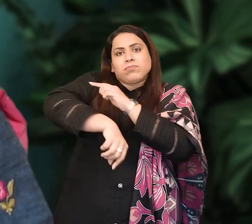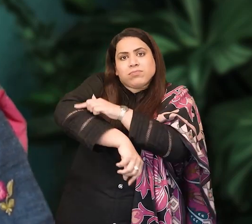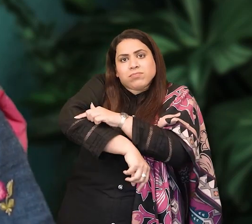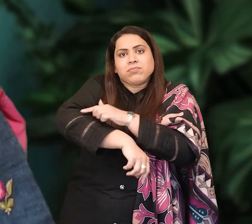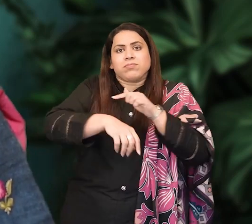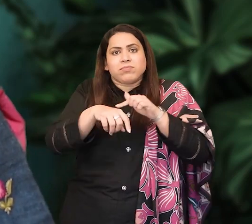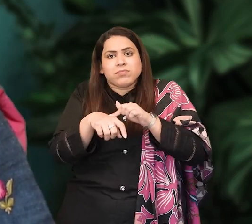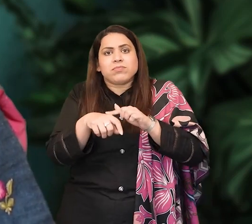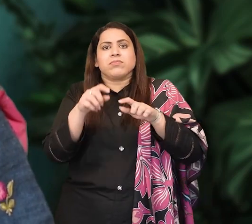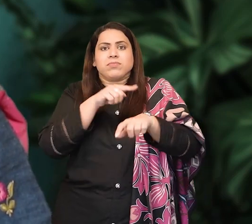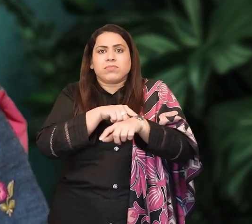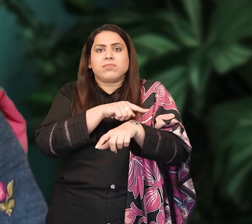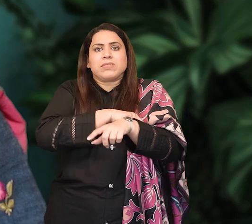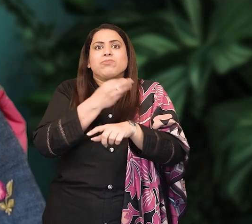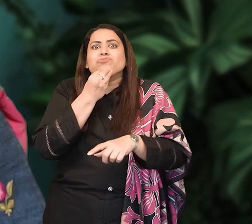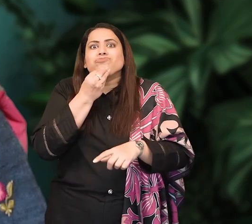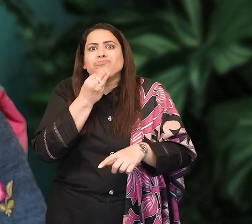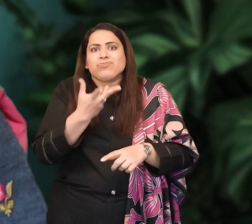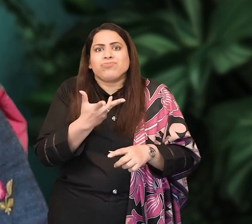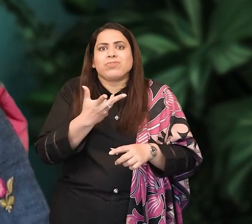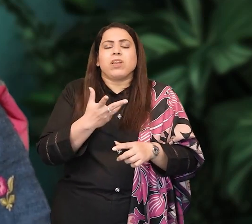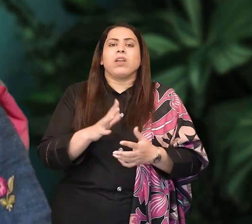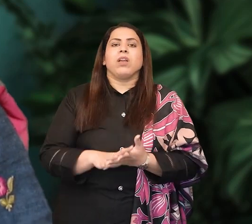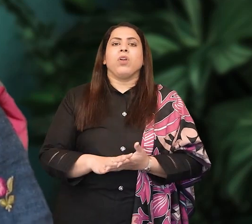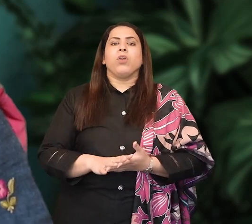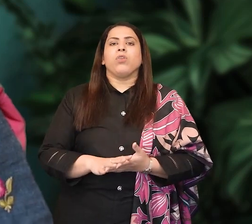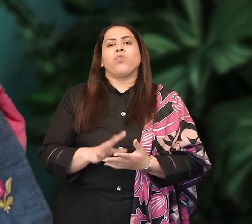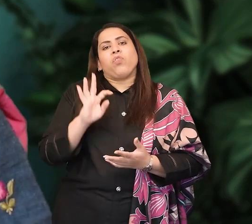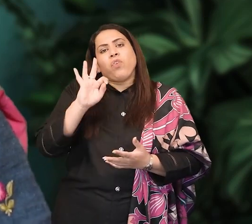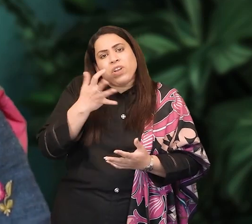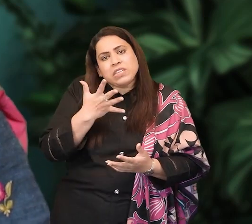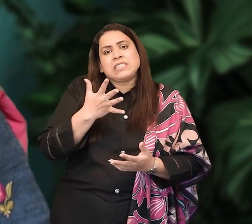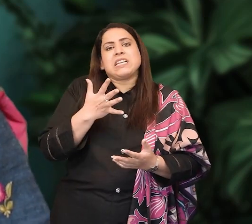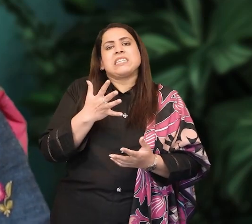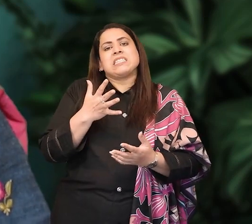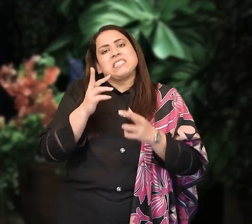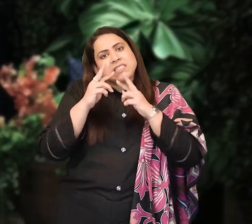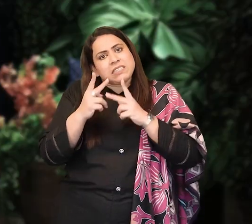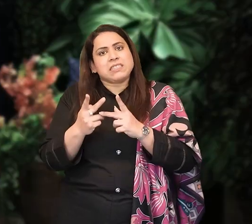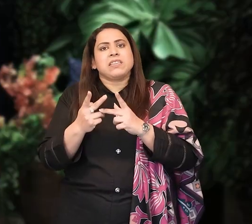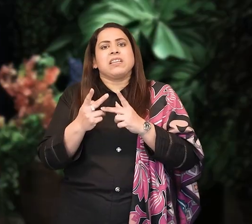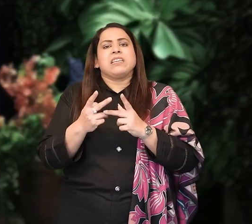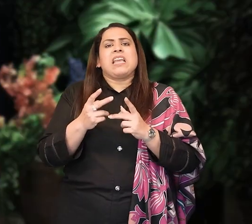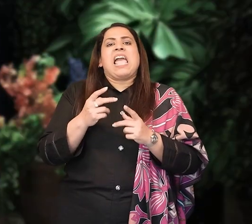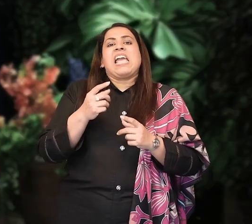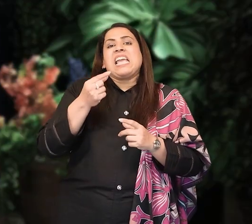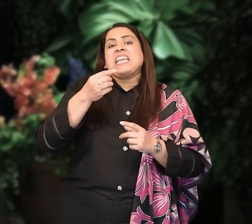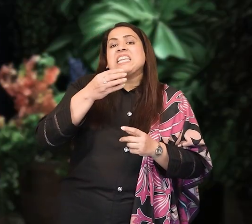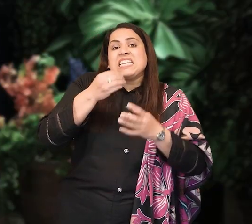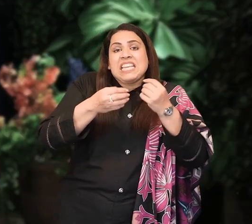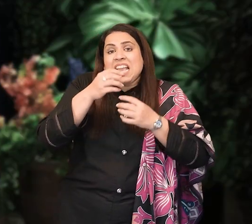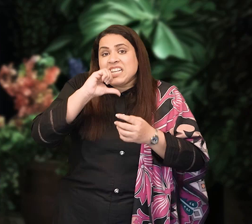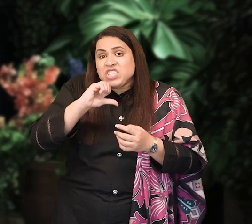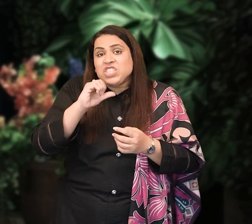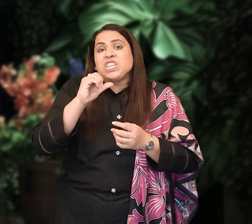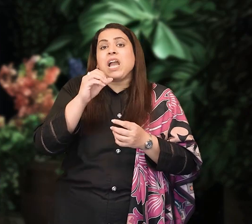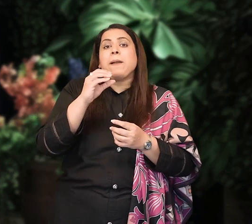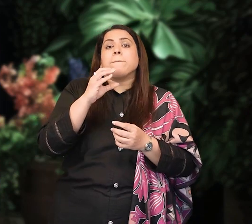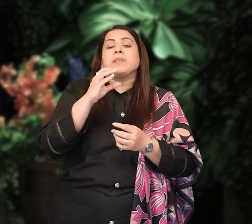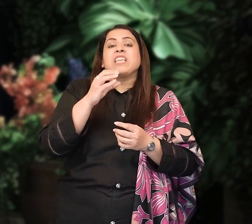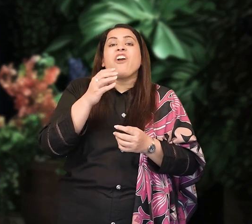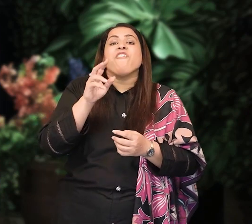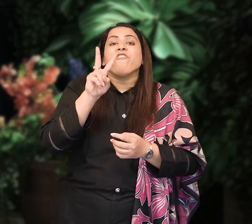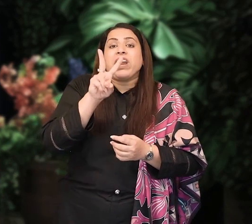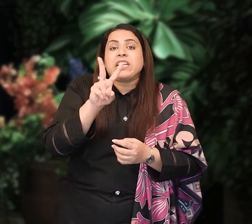यानी कि बोन्स हैं, डिस्क्स हैं, वर्टिब्रास हैं, वो किसी वजह से डिजेनरेट कर गए हैं, कैल्शियम की कमी की वजह से, विटामिन डी की कमी की वजह से